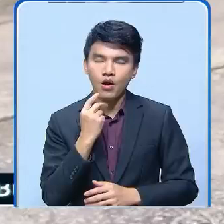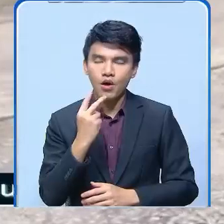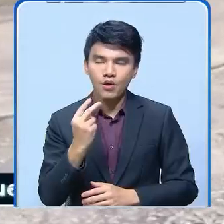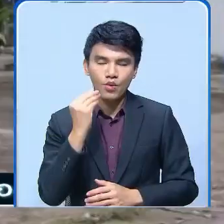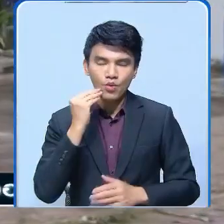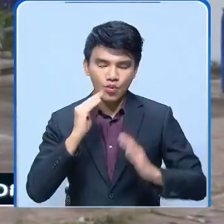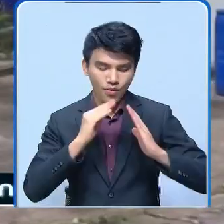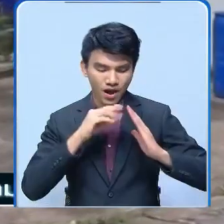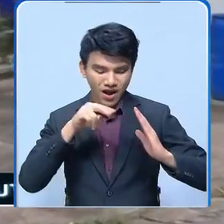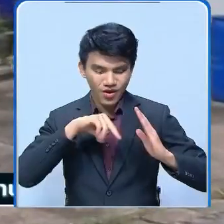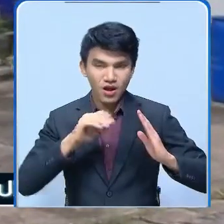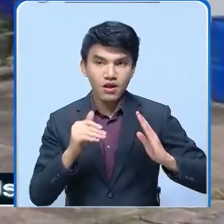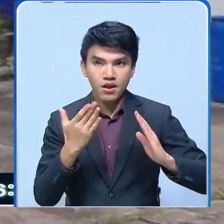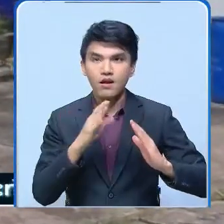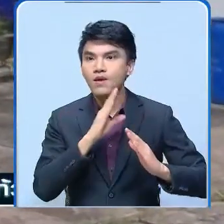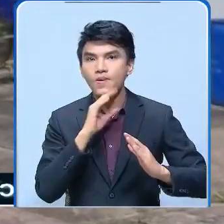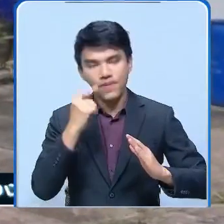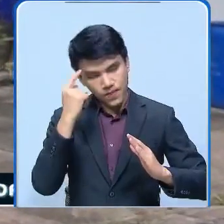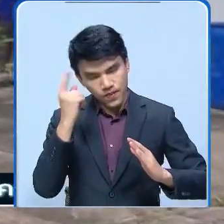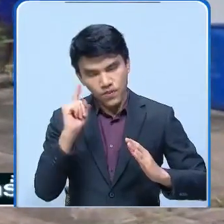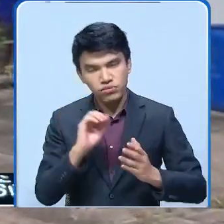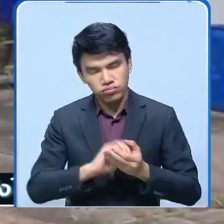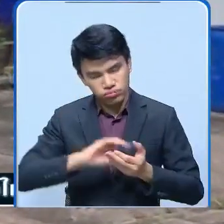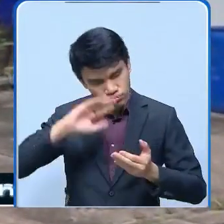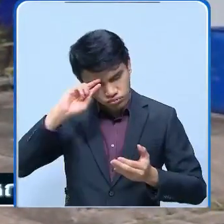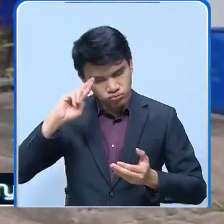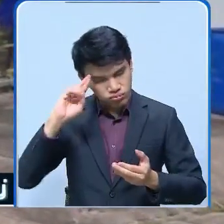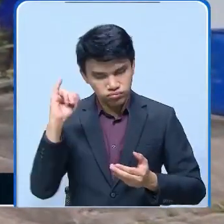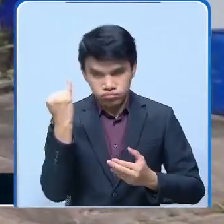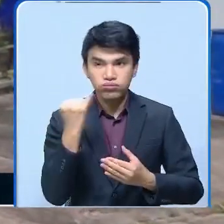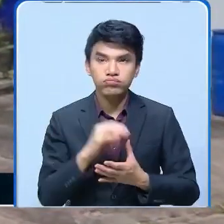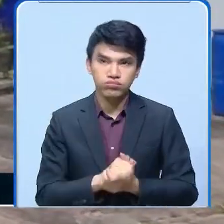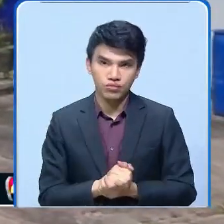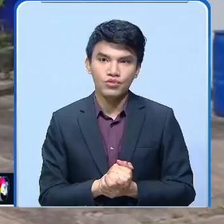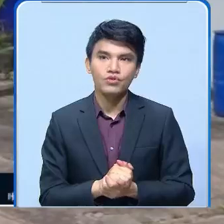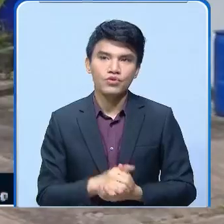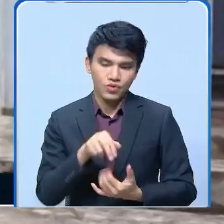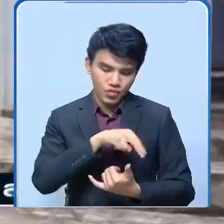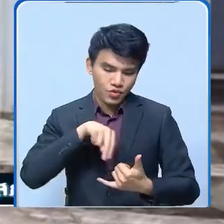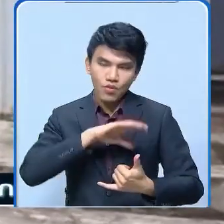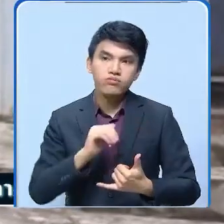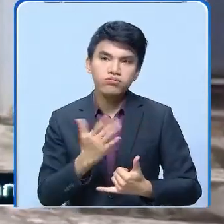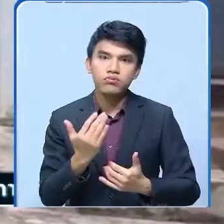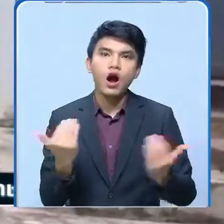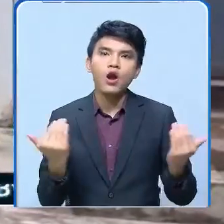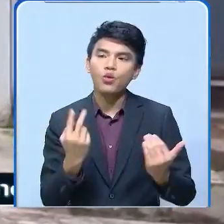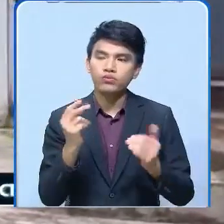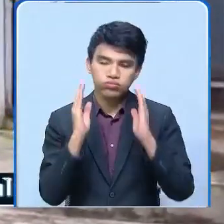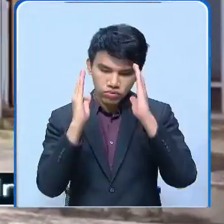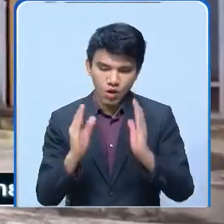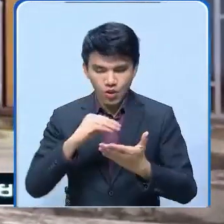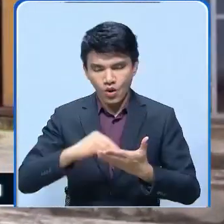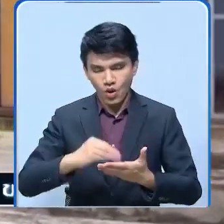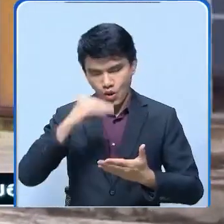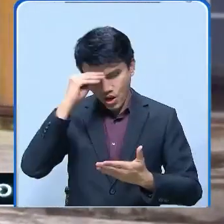ความเป็นอยู่รวมถึงหากพบว่าปอเนี่ยมีการป่วยทางจิตจริงก็จะมีการส่งตัวไปรักษาส่วนลูก2คนที่ไม่ได้เรียนหนัง